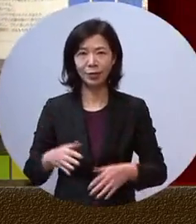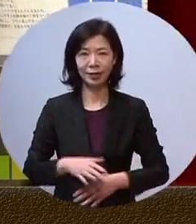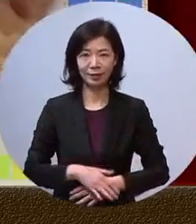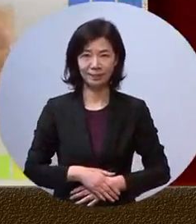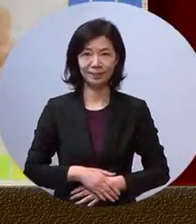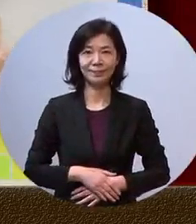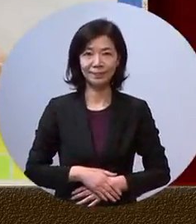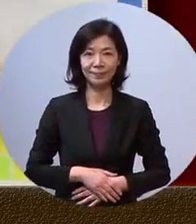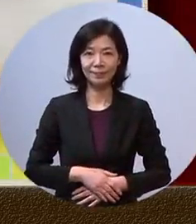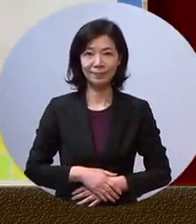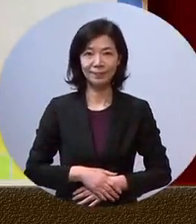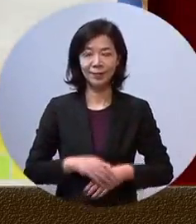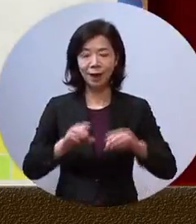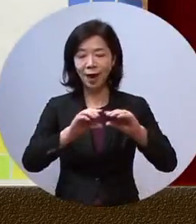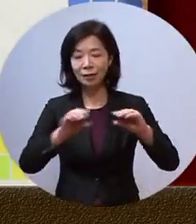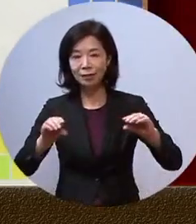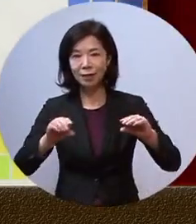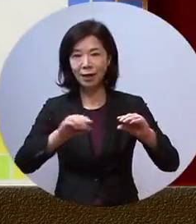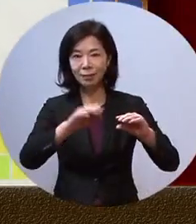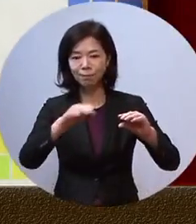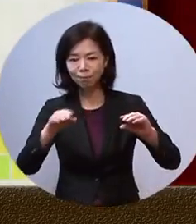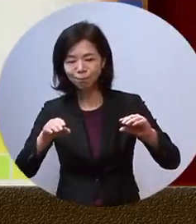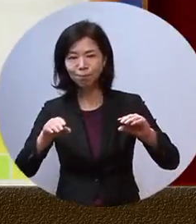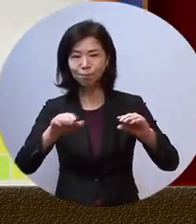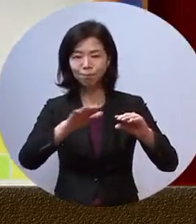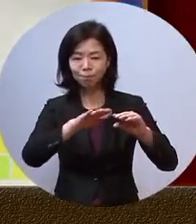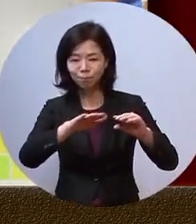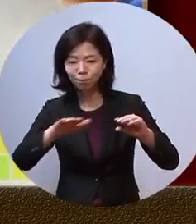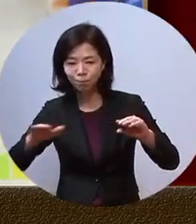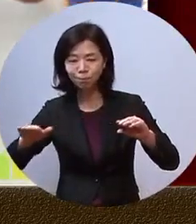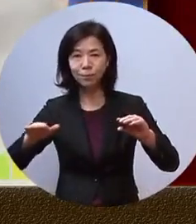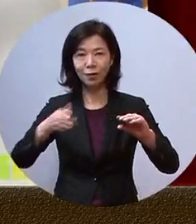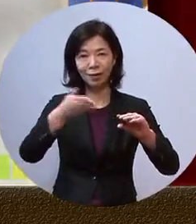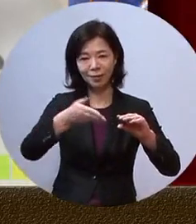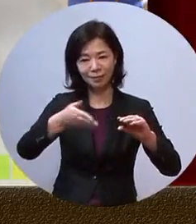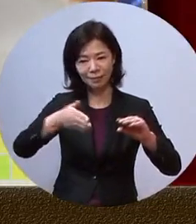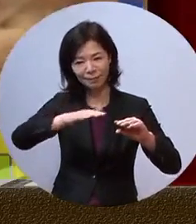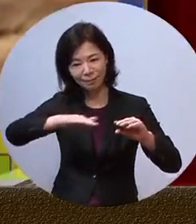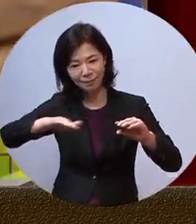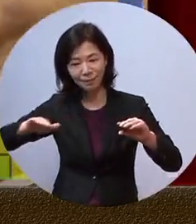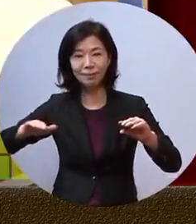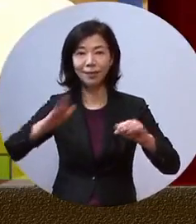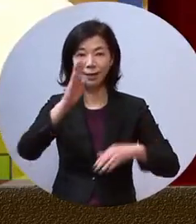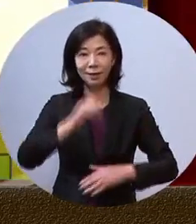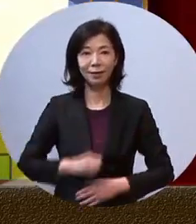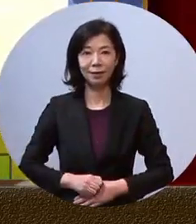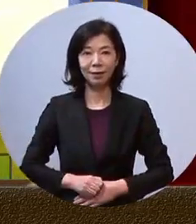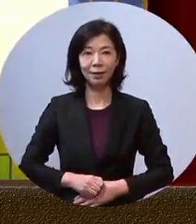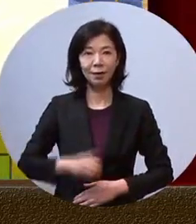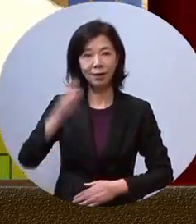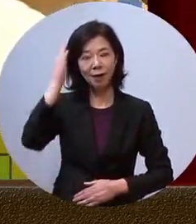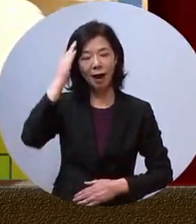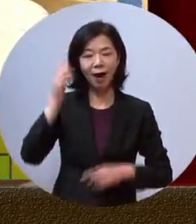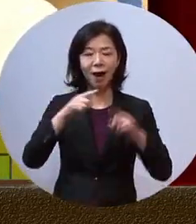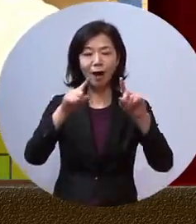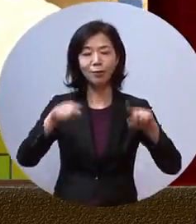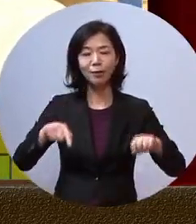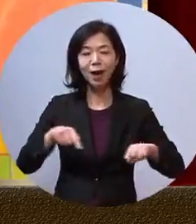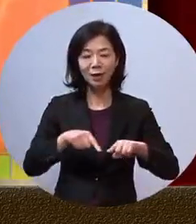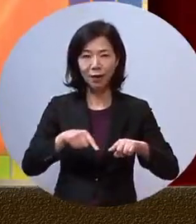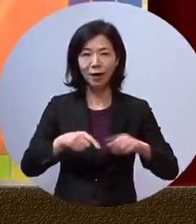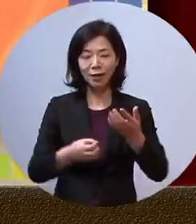。 厚みが平均になるように開きます。 煮てから巻くんですよ、油揚